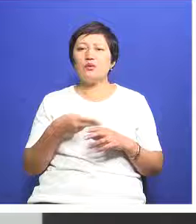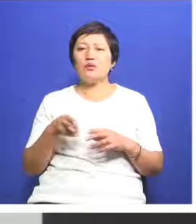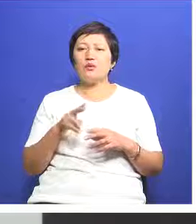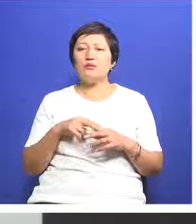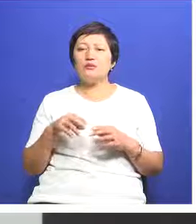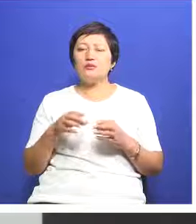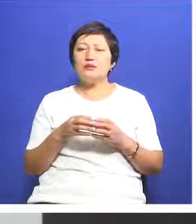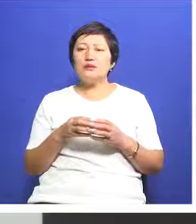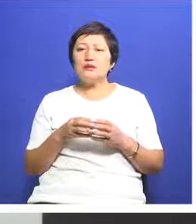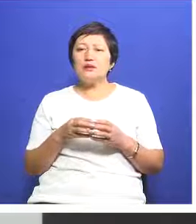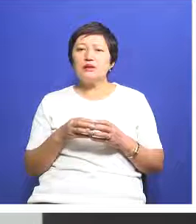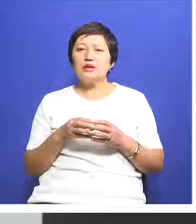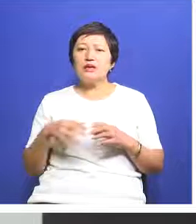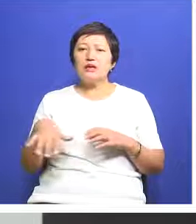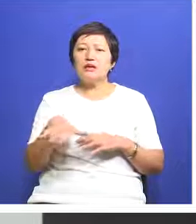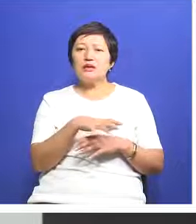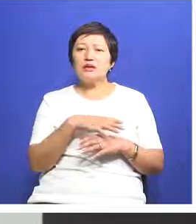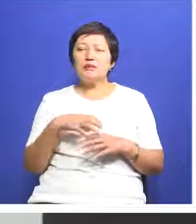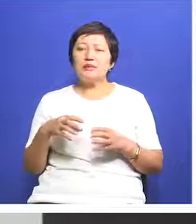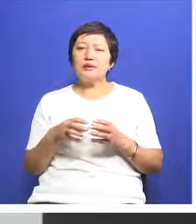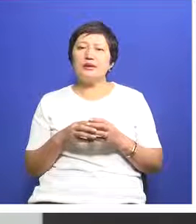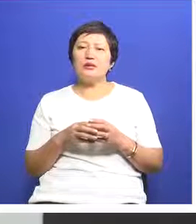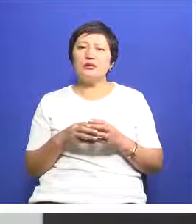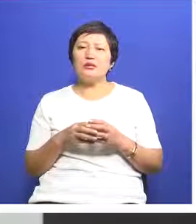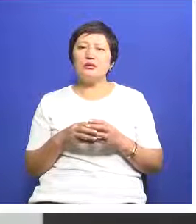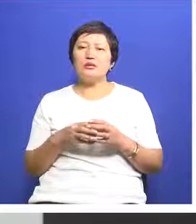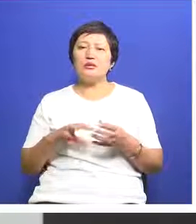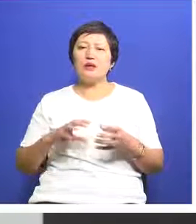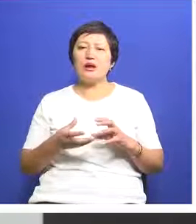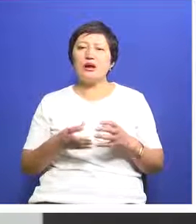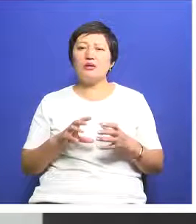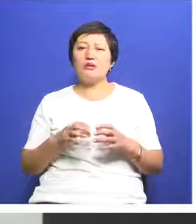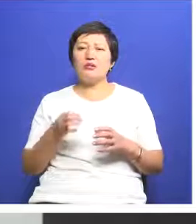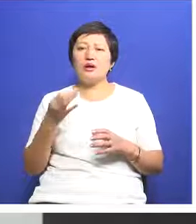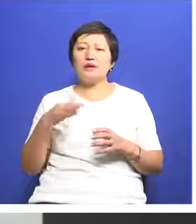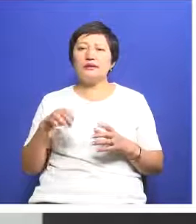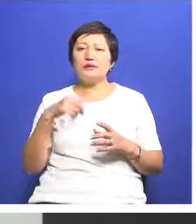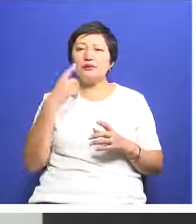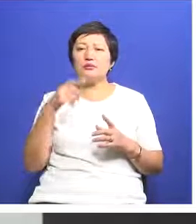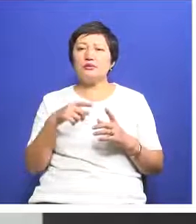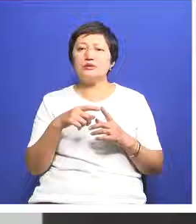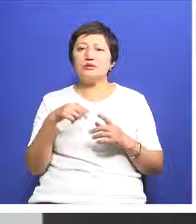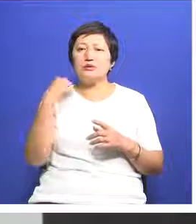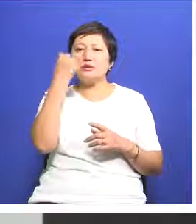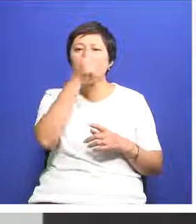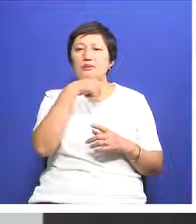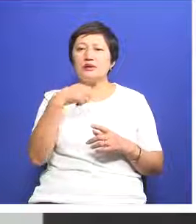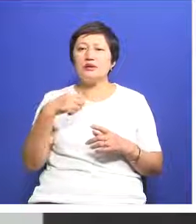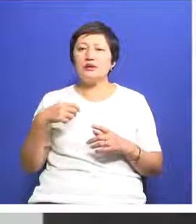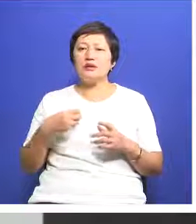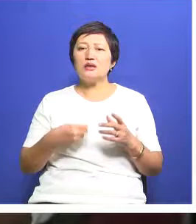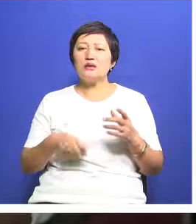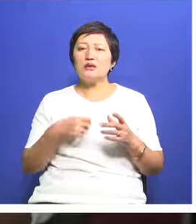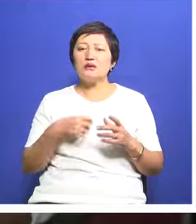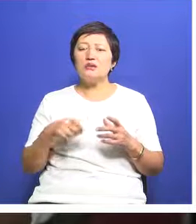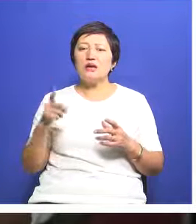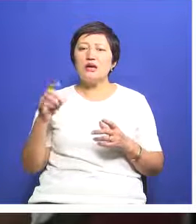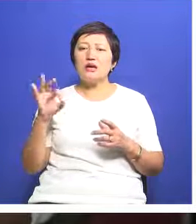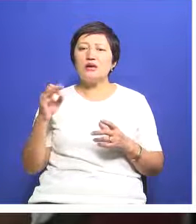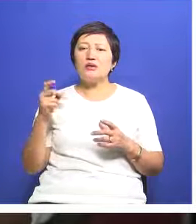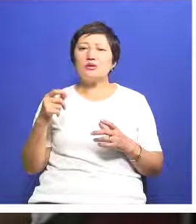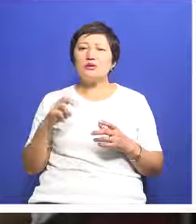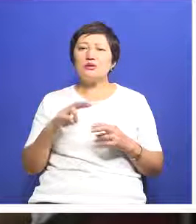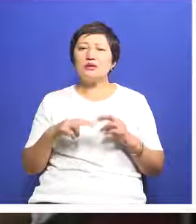отырмыз. Жалпы енді осы ауылдық округ бойынша айтатын болсақ, биыл Жамбыл ауылы газбен қамту